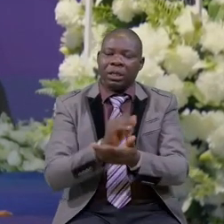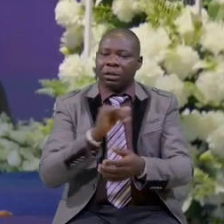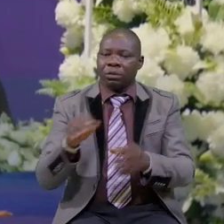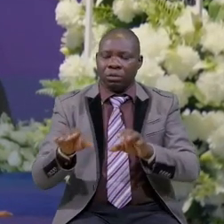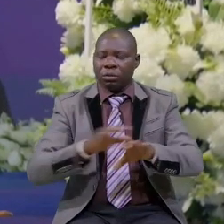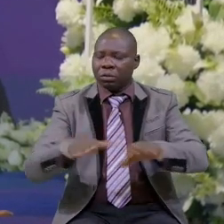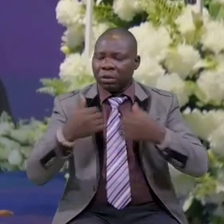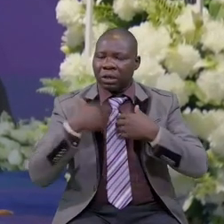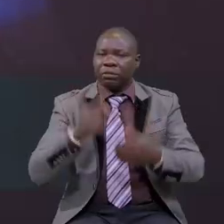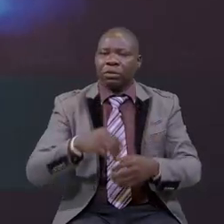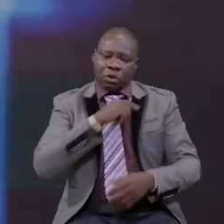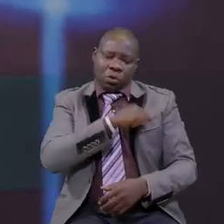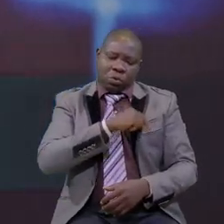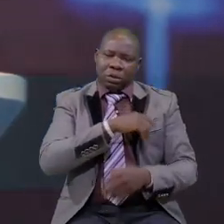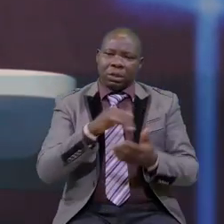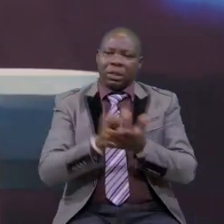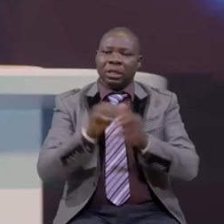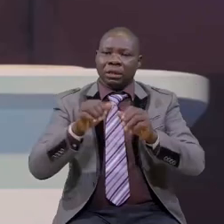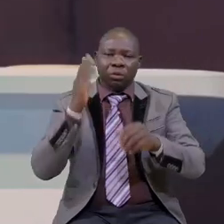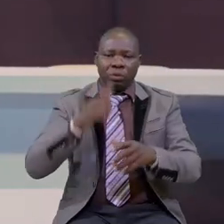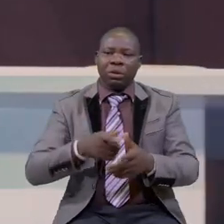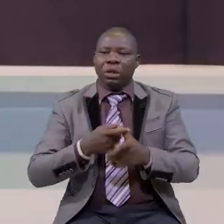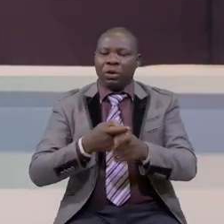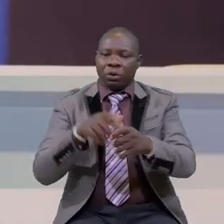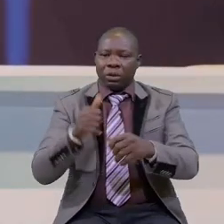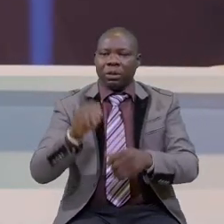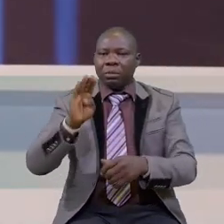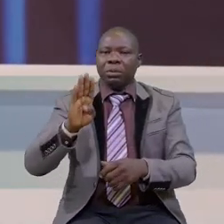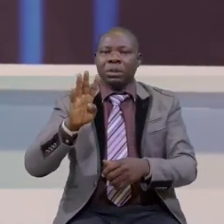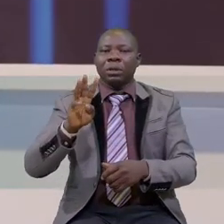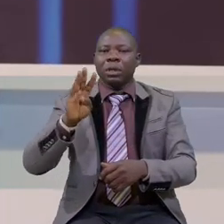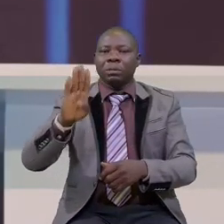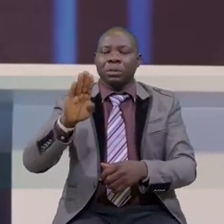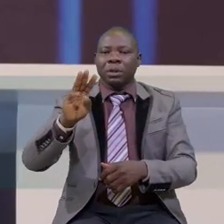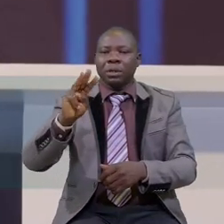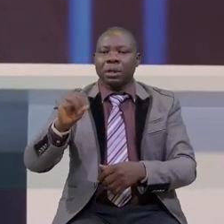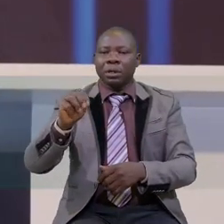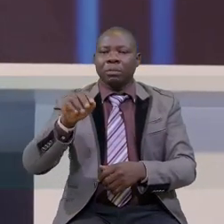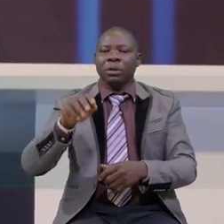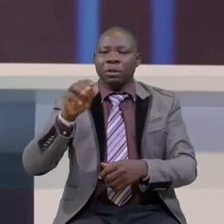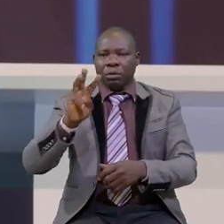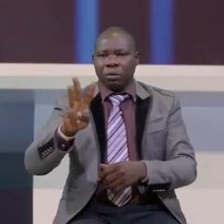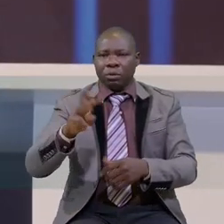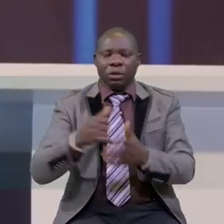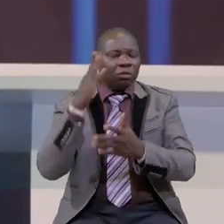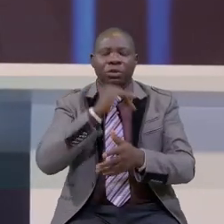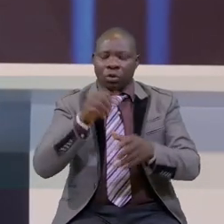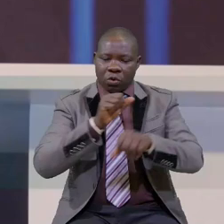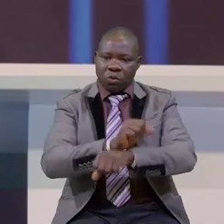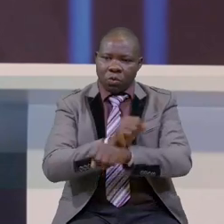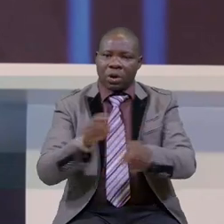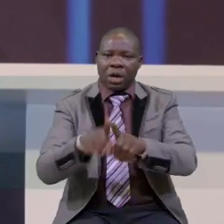de faible qualité, de mauvaise qualité, pour faire fonctionner ce véhicule-là, ça ne va pas